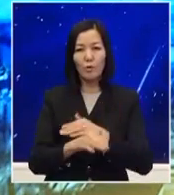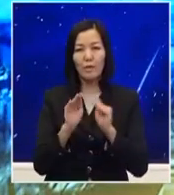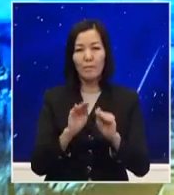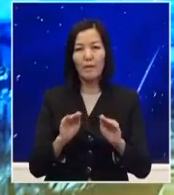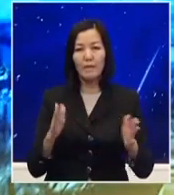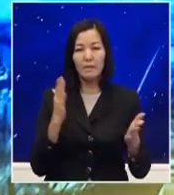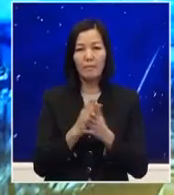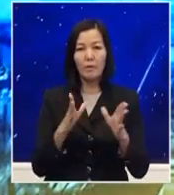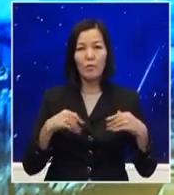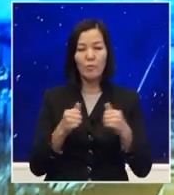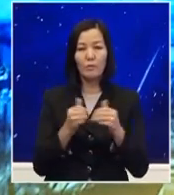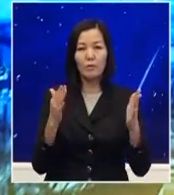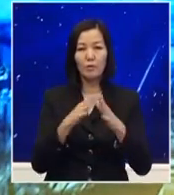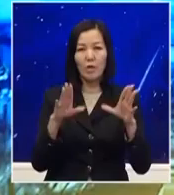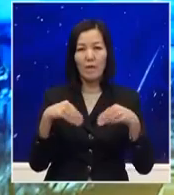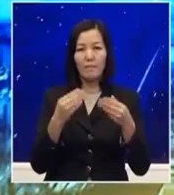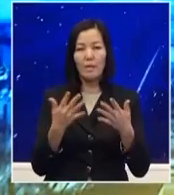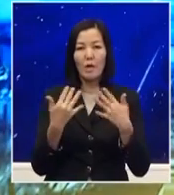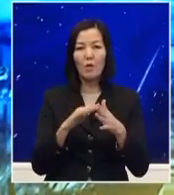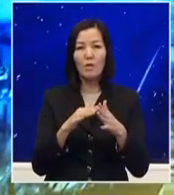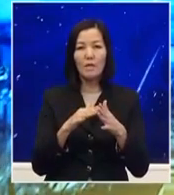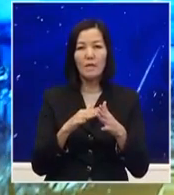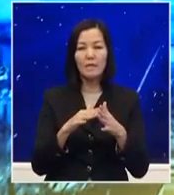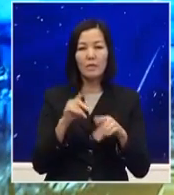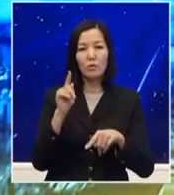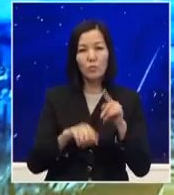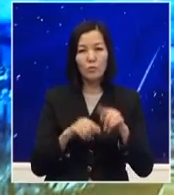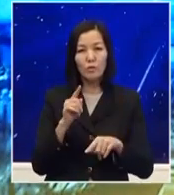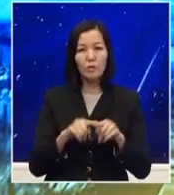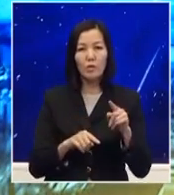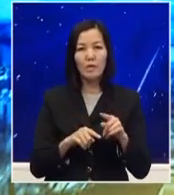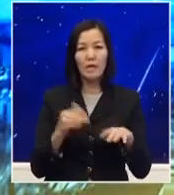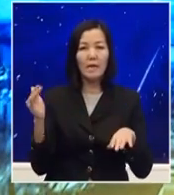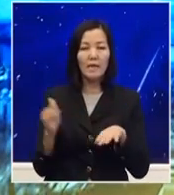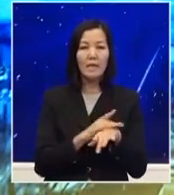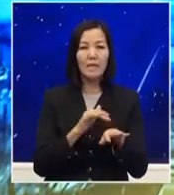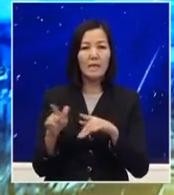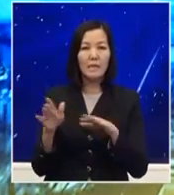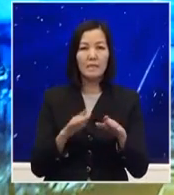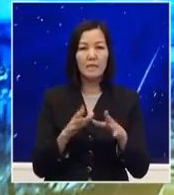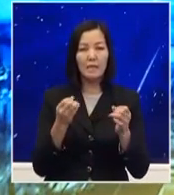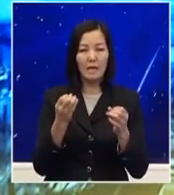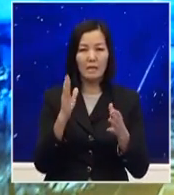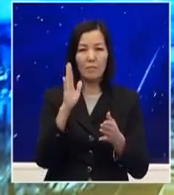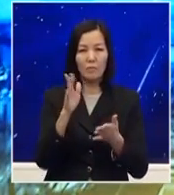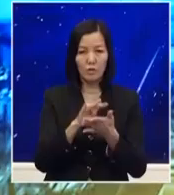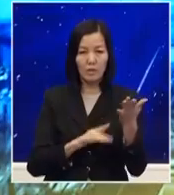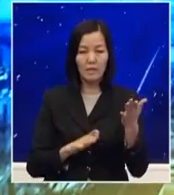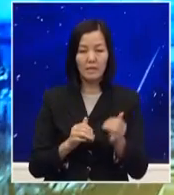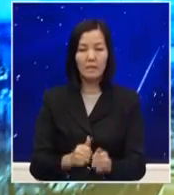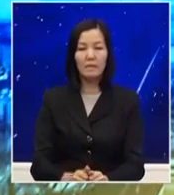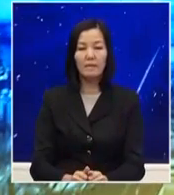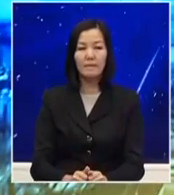бар отбасына баспана берді. Ауылдасы әрі ағайын екен. Ол мұндай игі істі мұнан былайда жалғастыруға